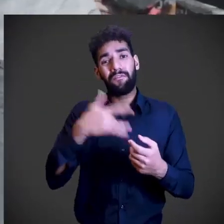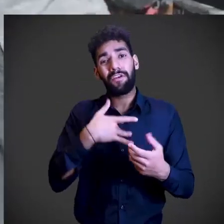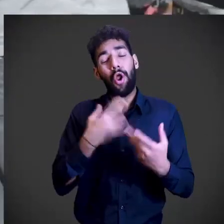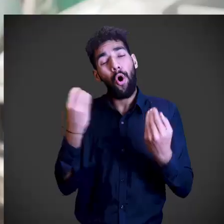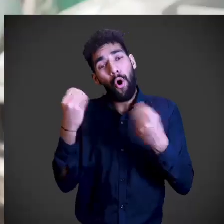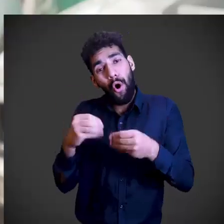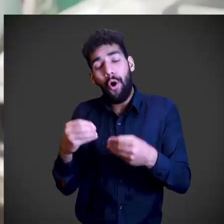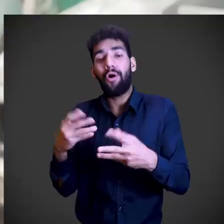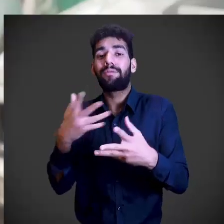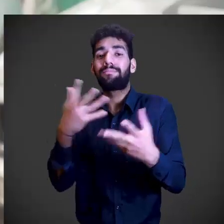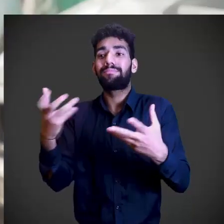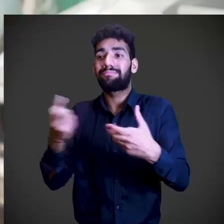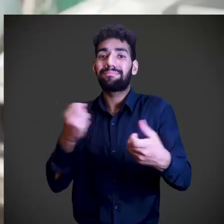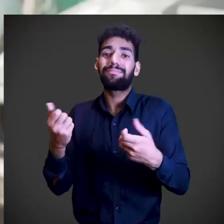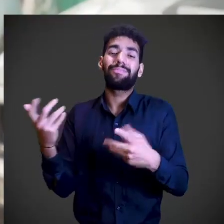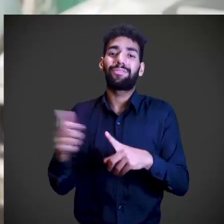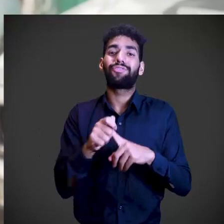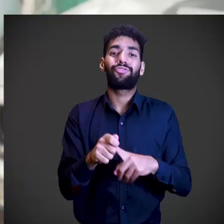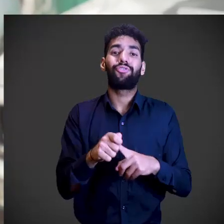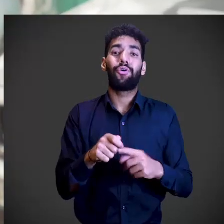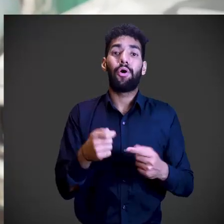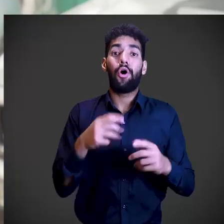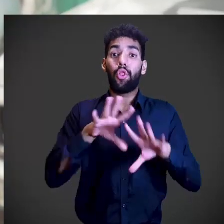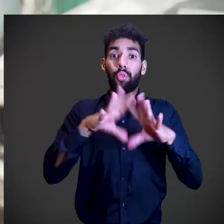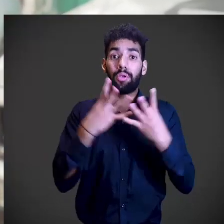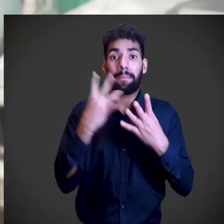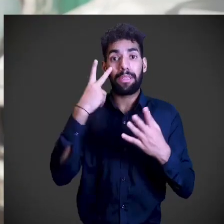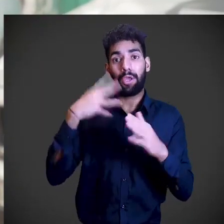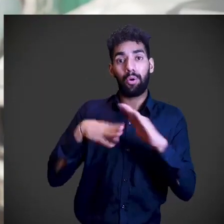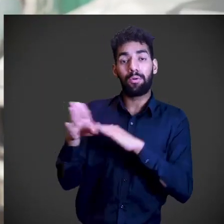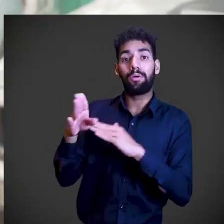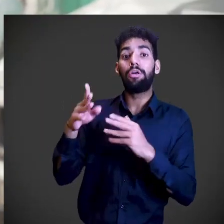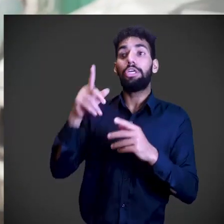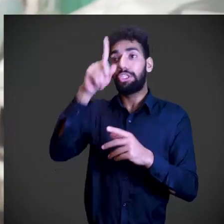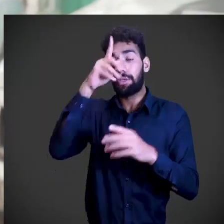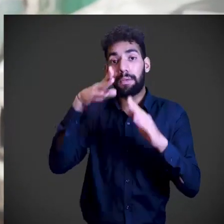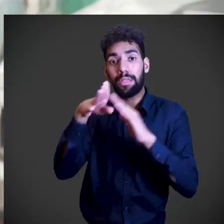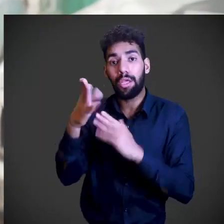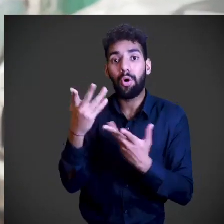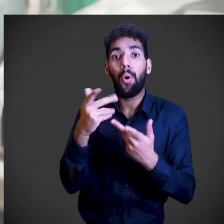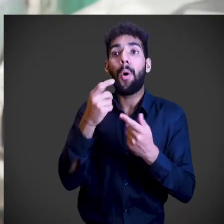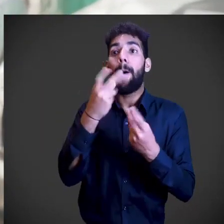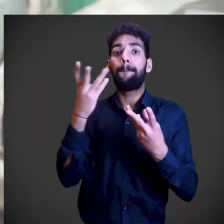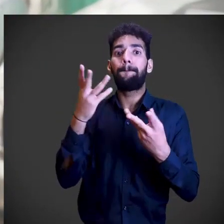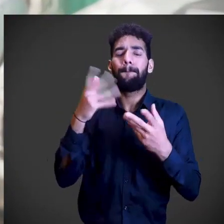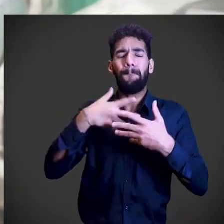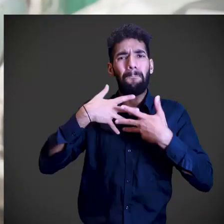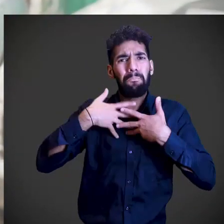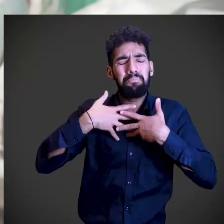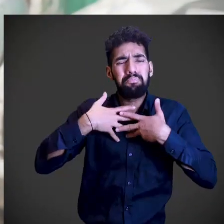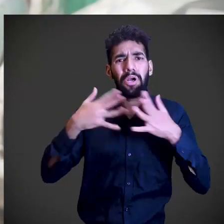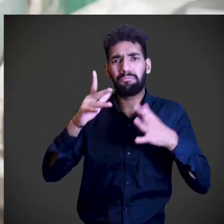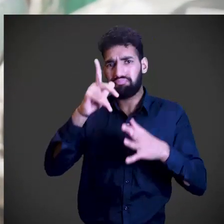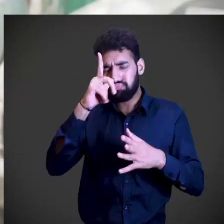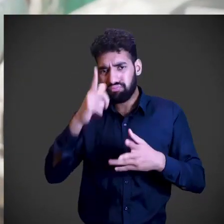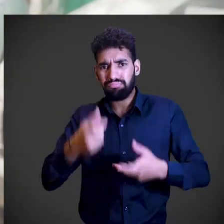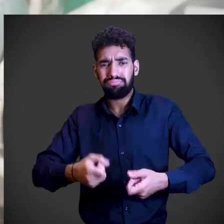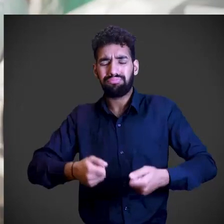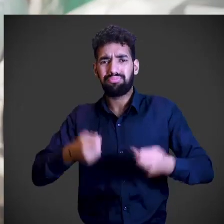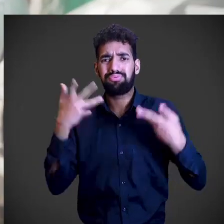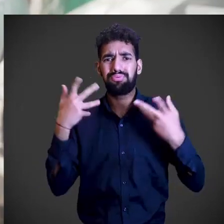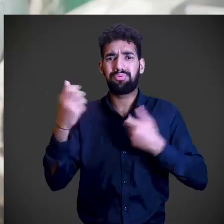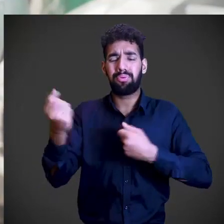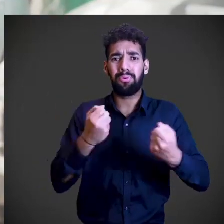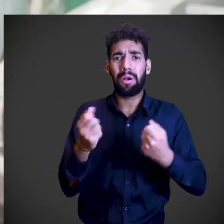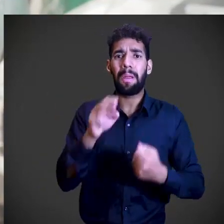यानी कि देखें अब और भी दुनिया में, यूरोप में आप चले जाए, जर्मन भी चल रही है, ज़्यादातर मर्सिडीज़ चल रही है, मित्सुबिशी चल रही है। अब मर्सिडीज़